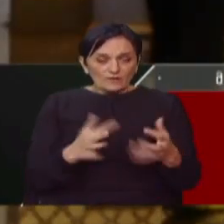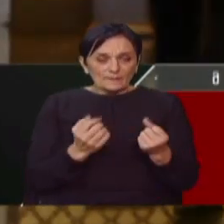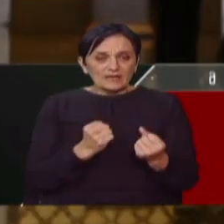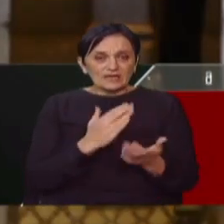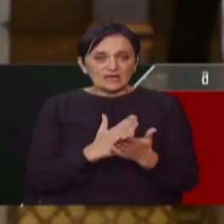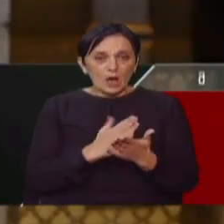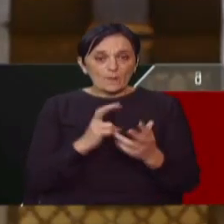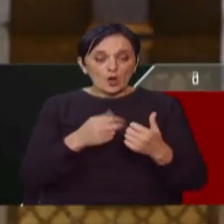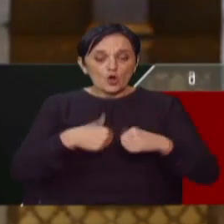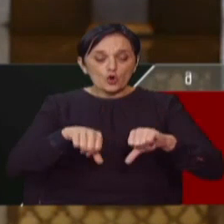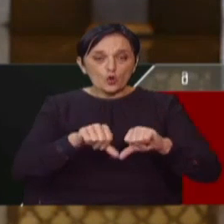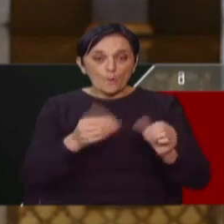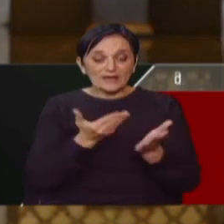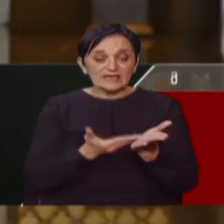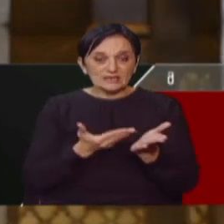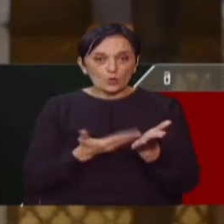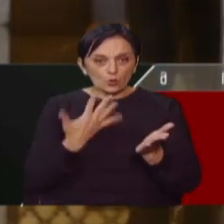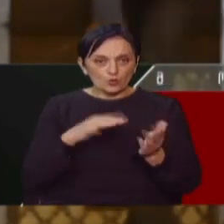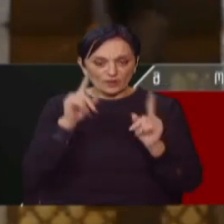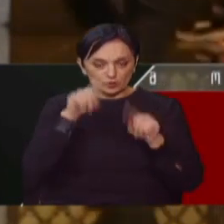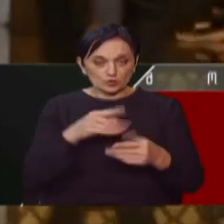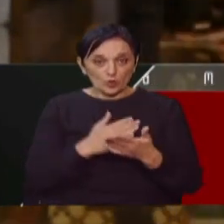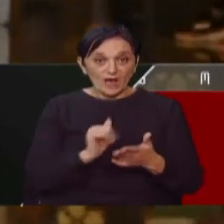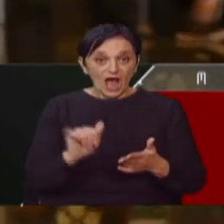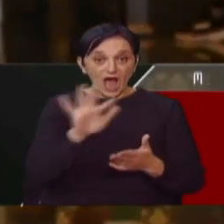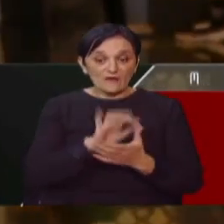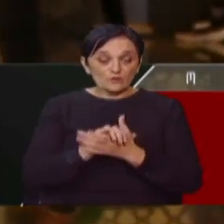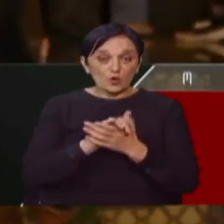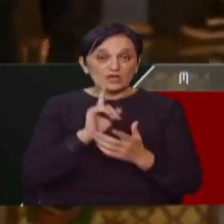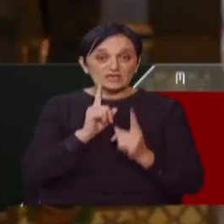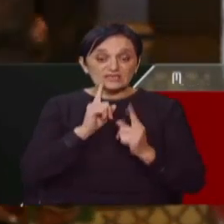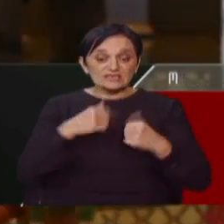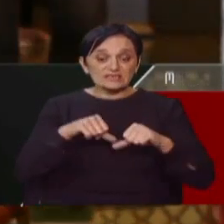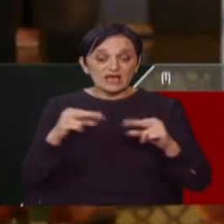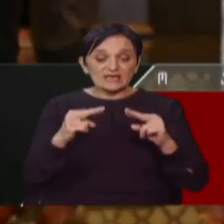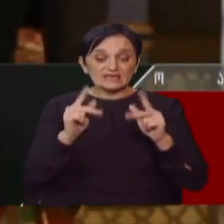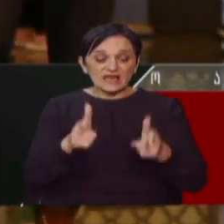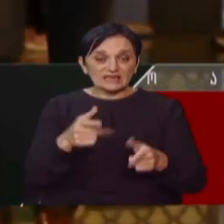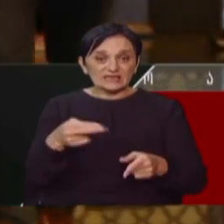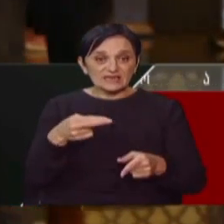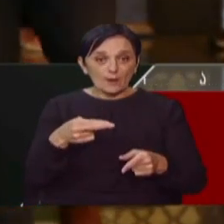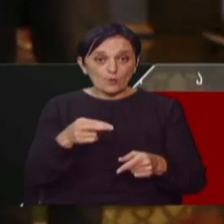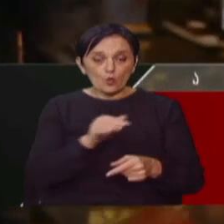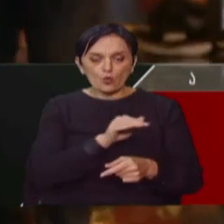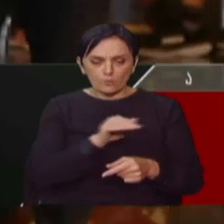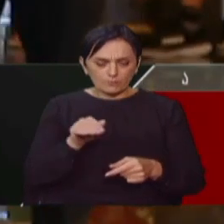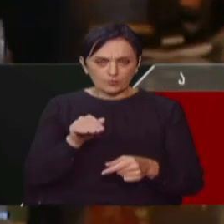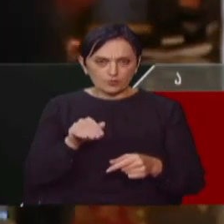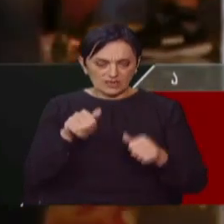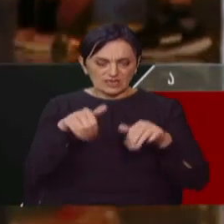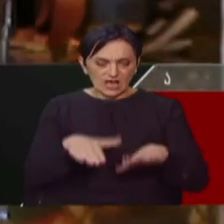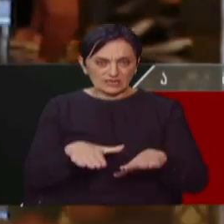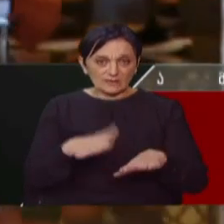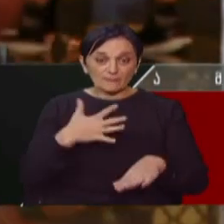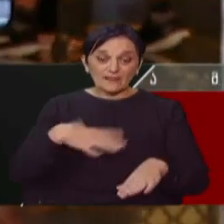მიღებულია, კომისიის რეკომენდაციები ცნობილია. ახლა ევროკავშირის საბჭო დაადასტურებს დეკემბერში ფორმალურად ამ გადაწყვეტილებას,